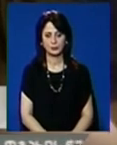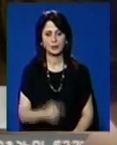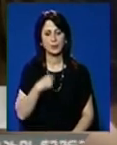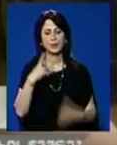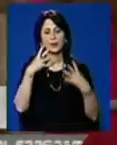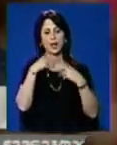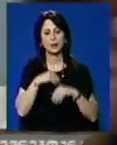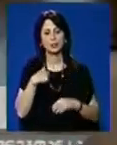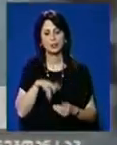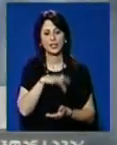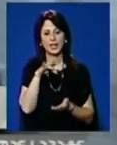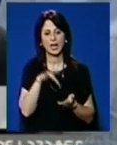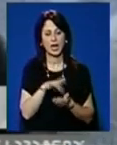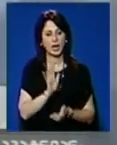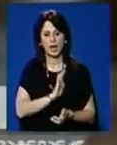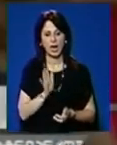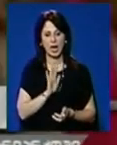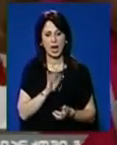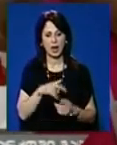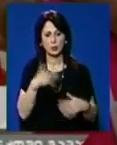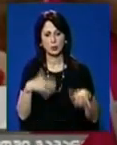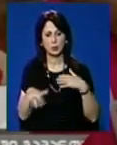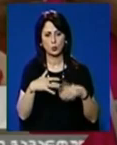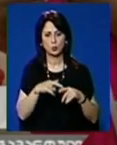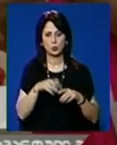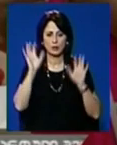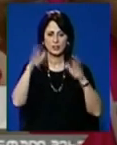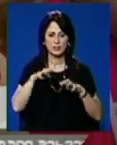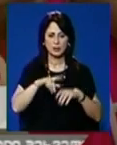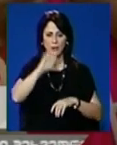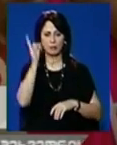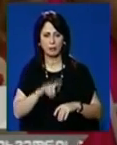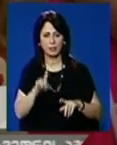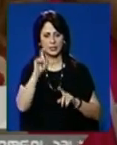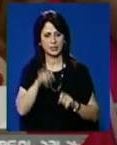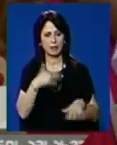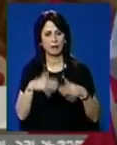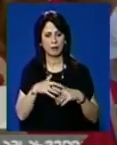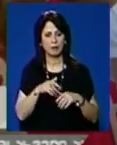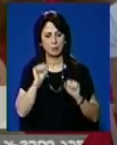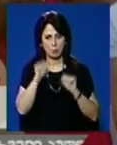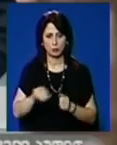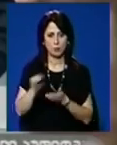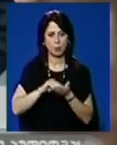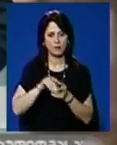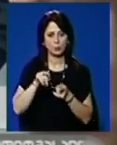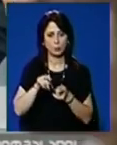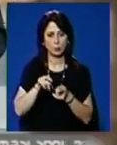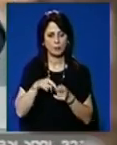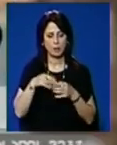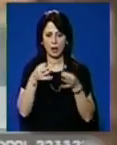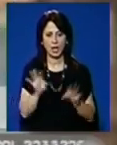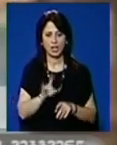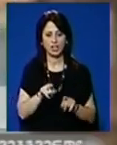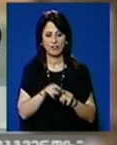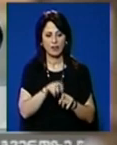მე შევძლებ ჩვენი ქალაქი არ იყოს უძლური მძევალი ყოველი სტიქიური მოვლენის წინაშე. სტიქია შეიძლება განმეორდეს, მაგრამ არ